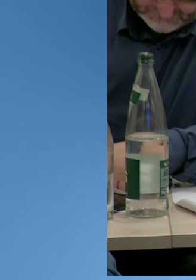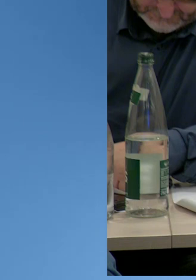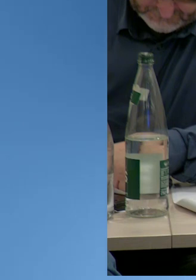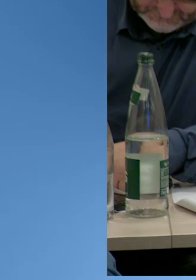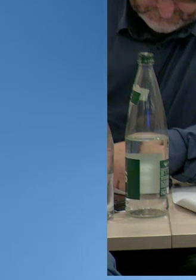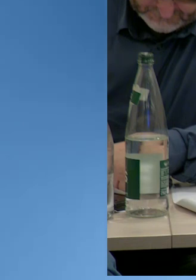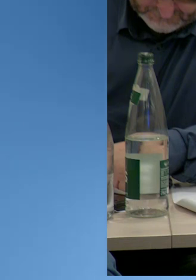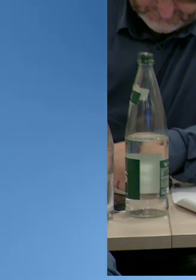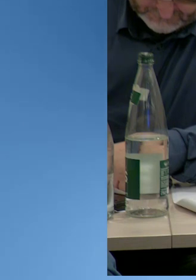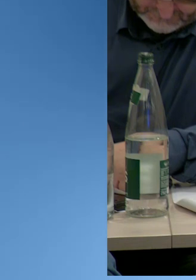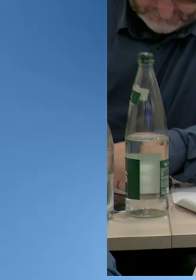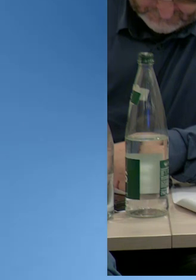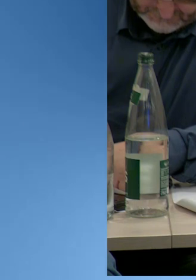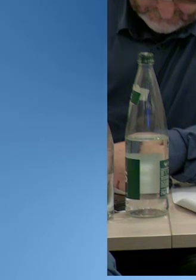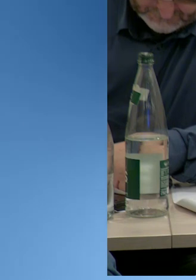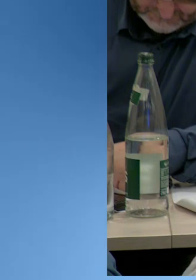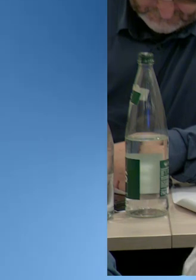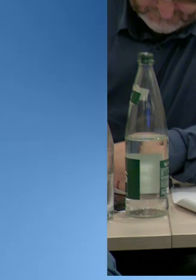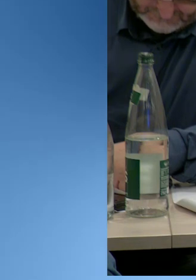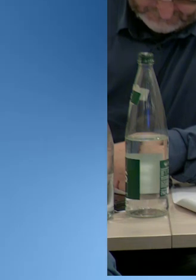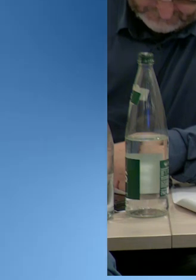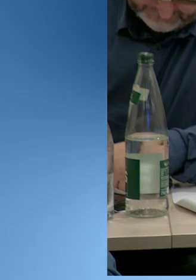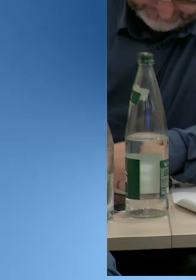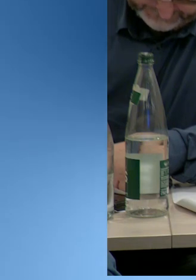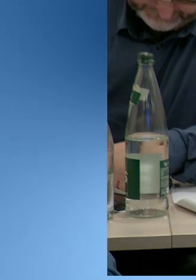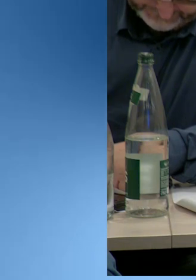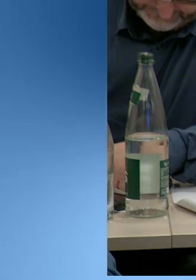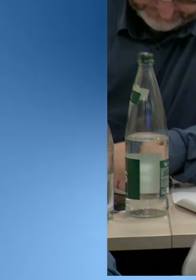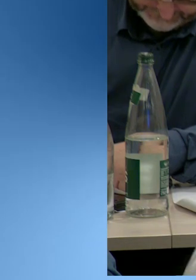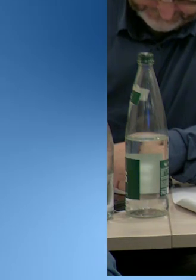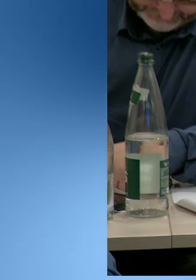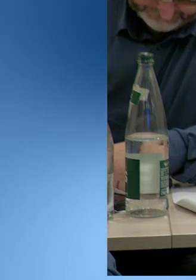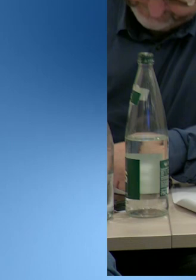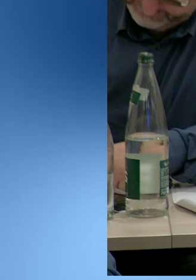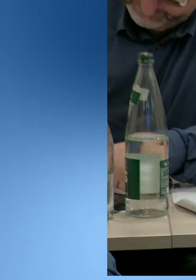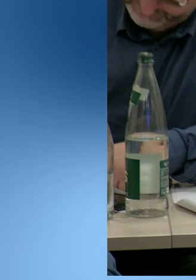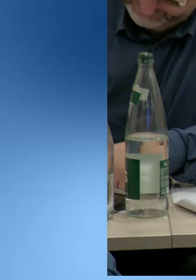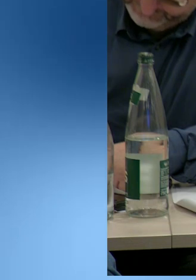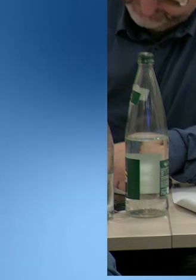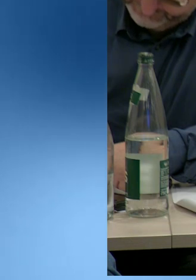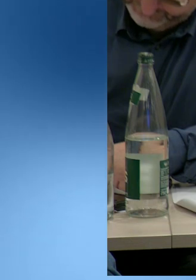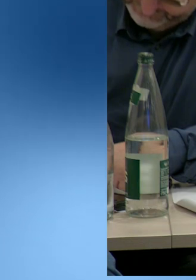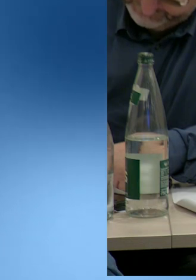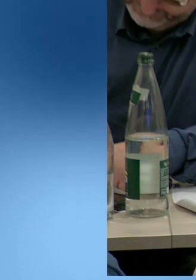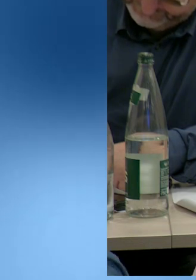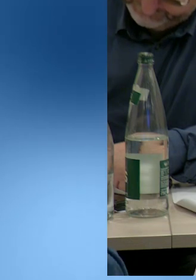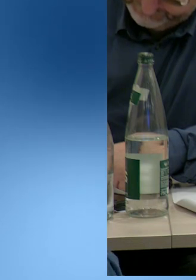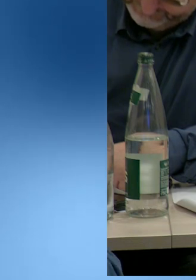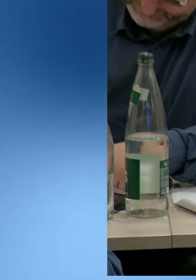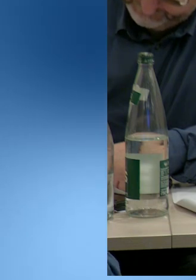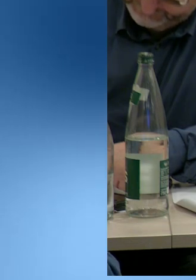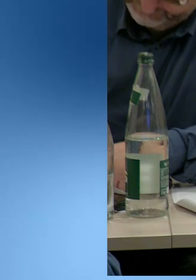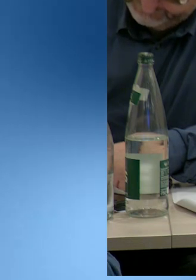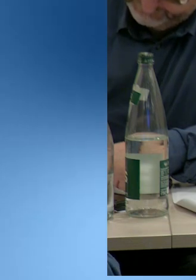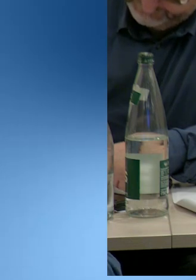n'a été fait rien pour voir les locataires qui sont le mur qui qui est mitoyen avec ce le bâtiment du du du du du du